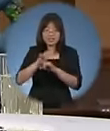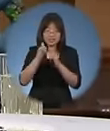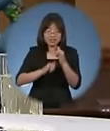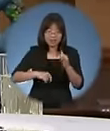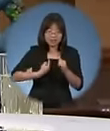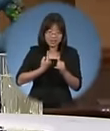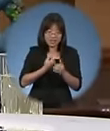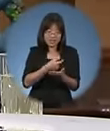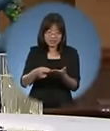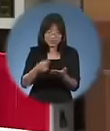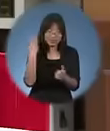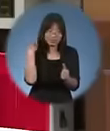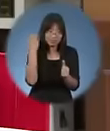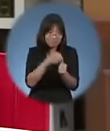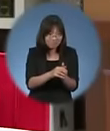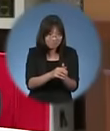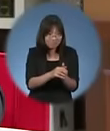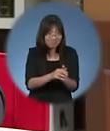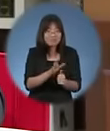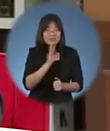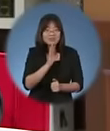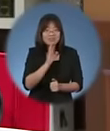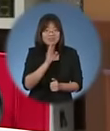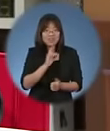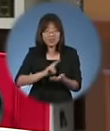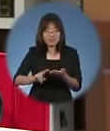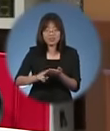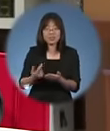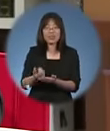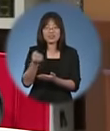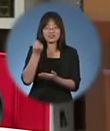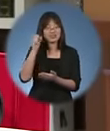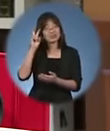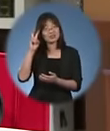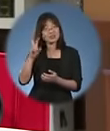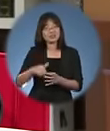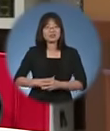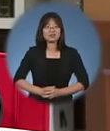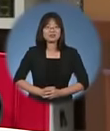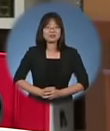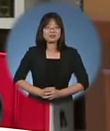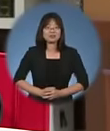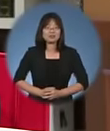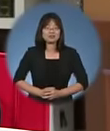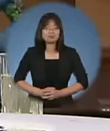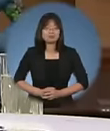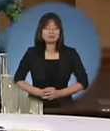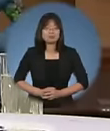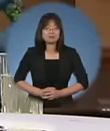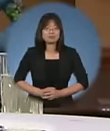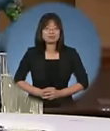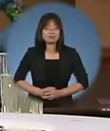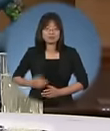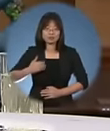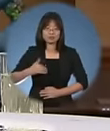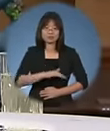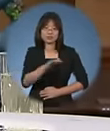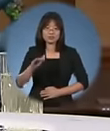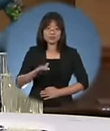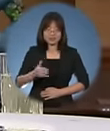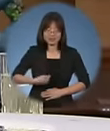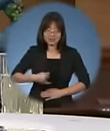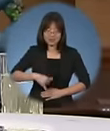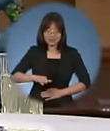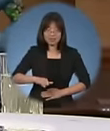쓰시네요. 그렇게 되나요? 그것도 만화로. 예. 네. 아무쪼록 우리